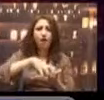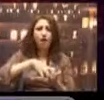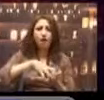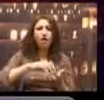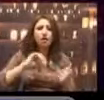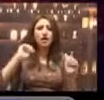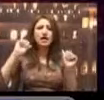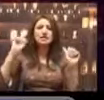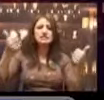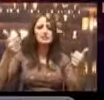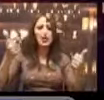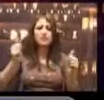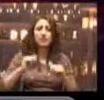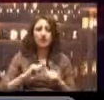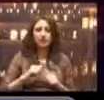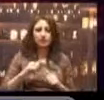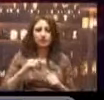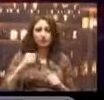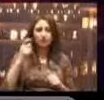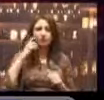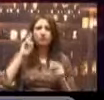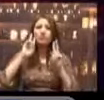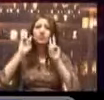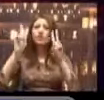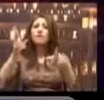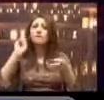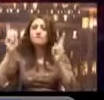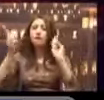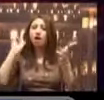فانا العرض الخاص للفيلم، وبعد كده عايز اروح على المهرجان.